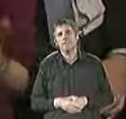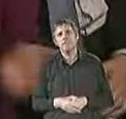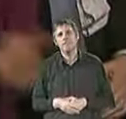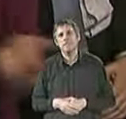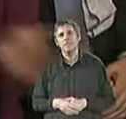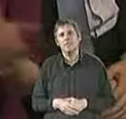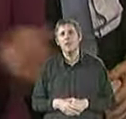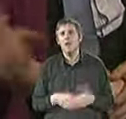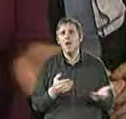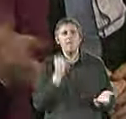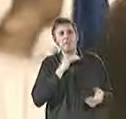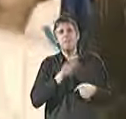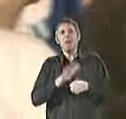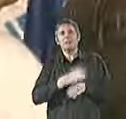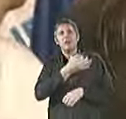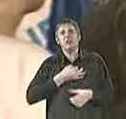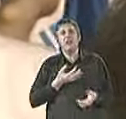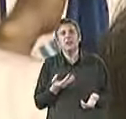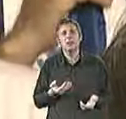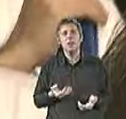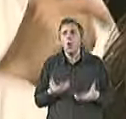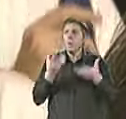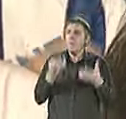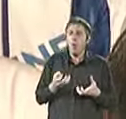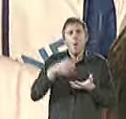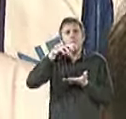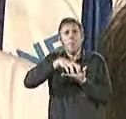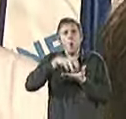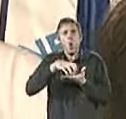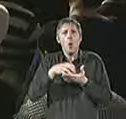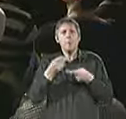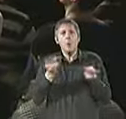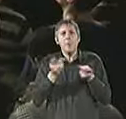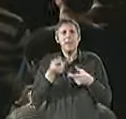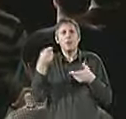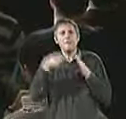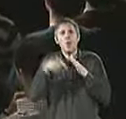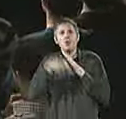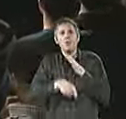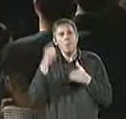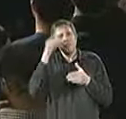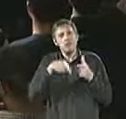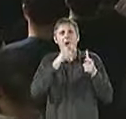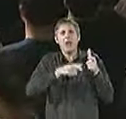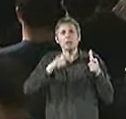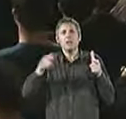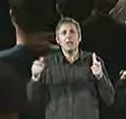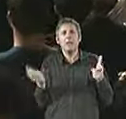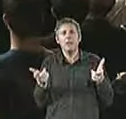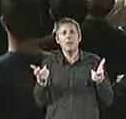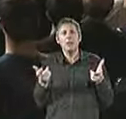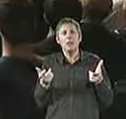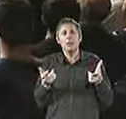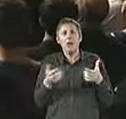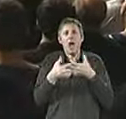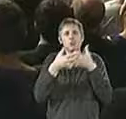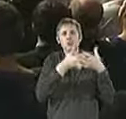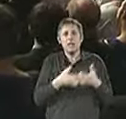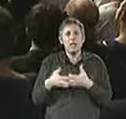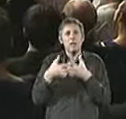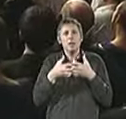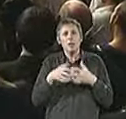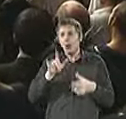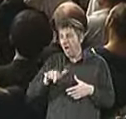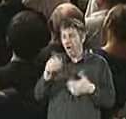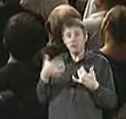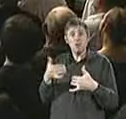Aujourd'hui, ils nous disent qu'il faut un pôle public de financement pour l'industrie. Je rappelle qu'il existe déjà. Voici donc une promesse qui